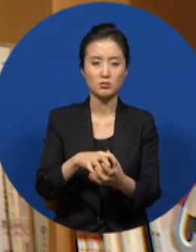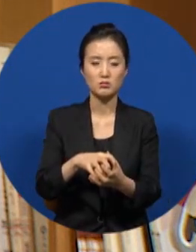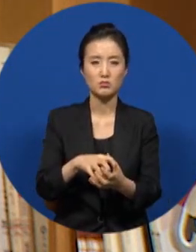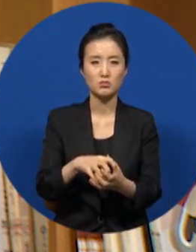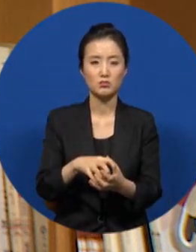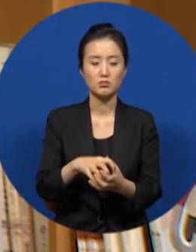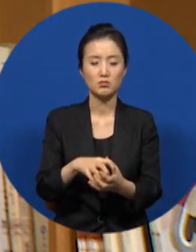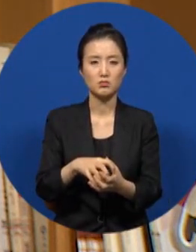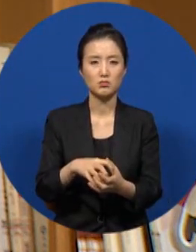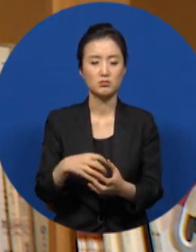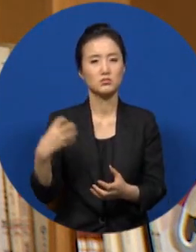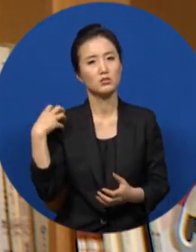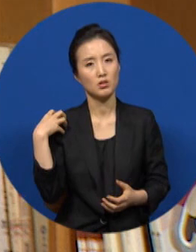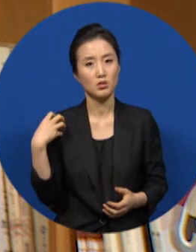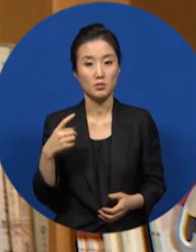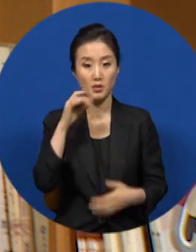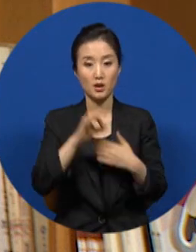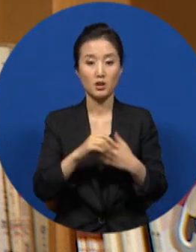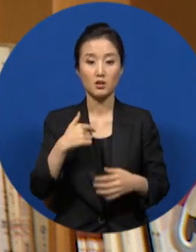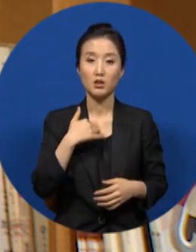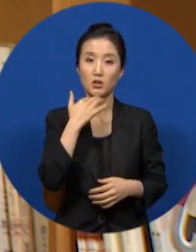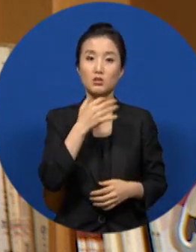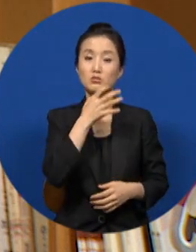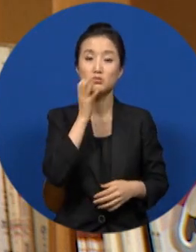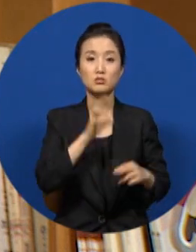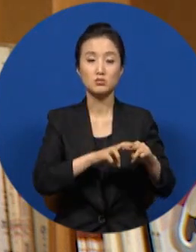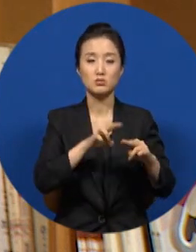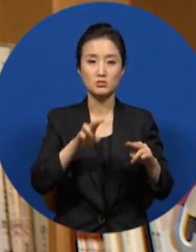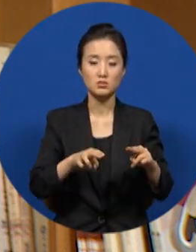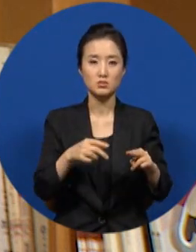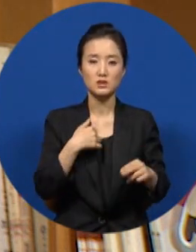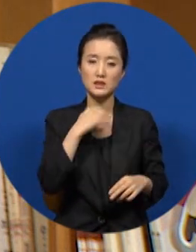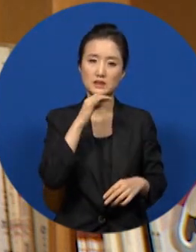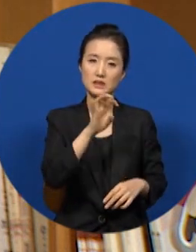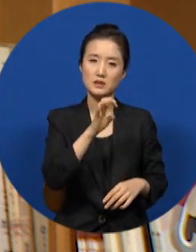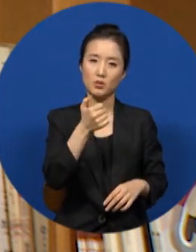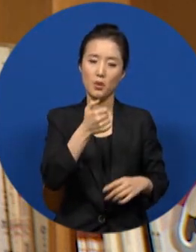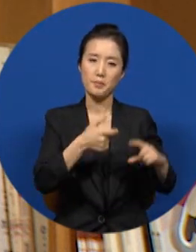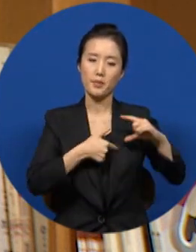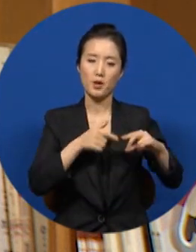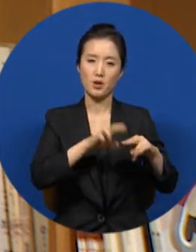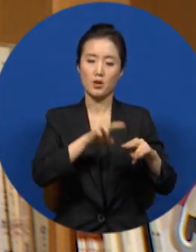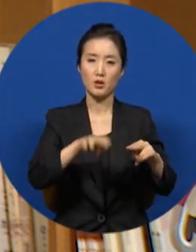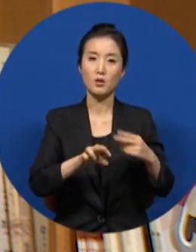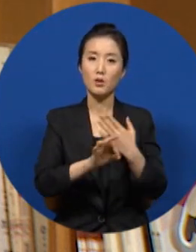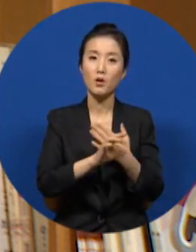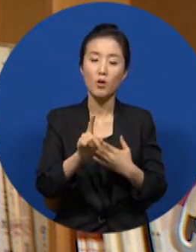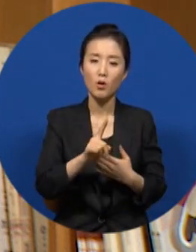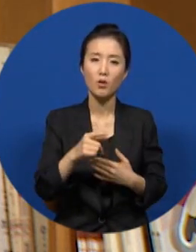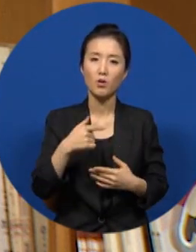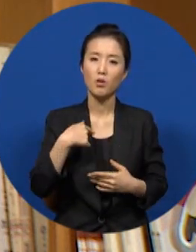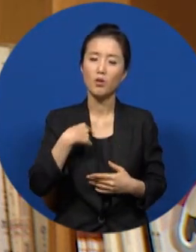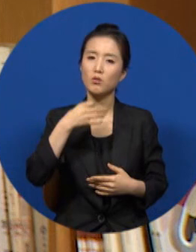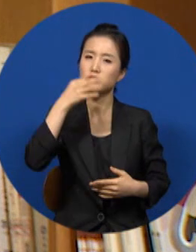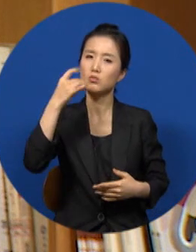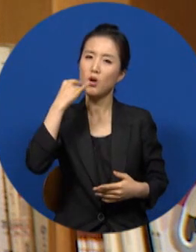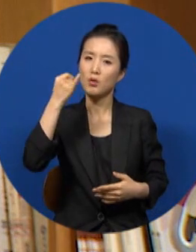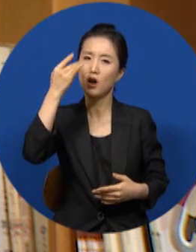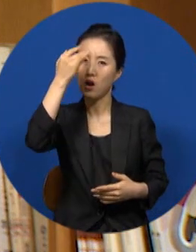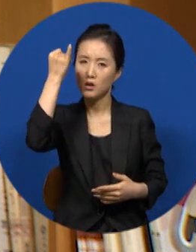나왔는데 할머니 살아계시고 무서운 세상이 됐습니다. 대체적으로 생계는 본인이 부담하게 되잖아요.